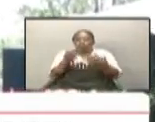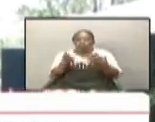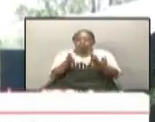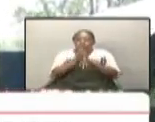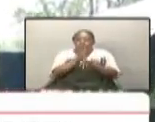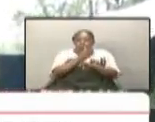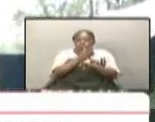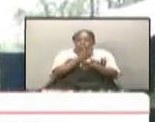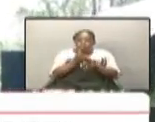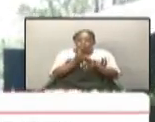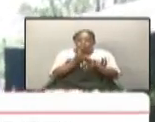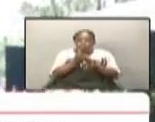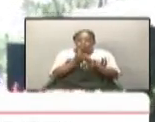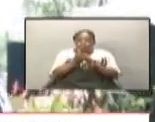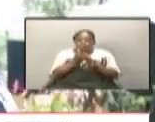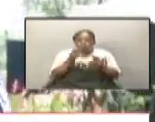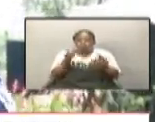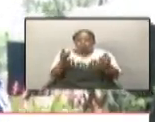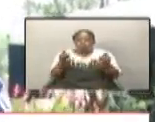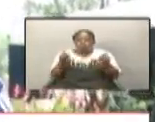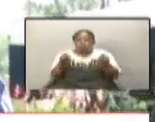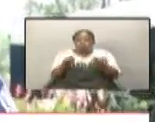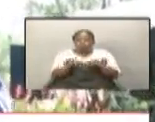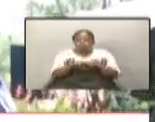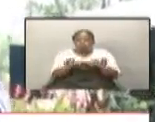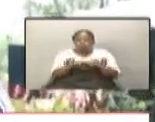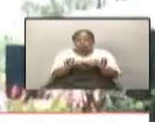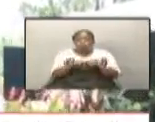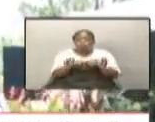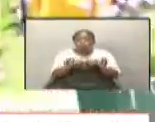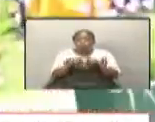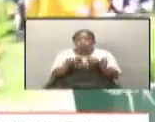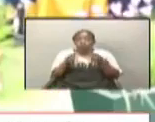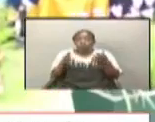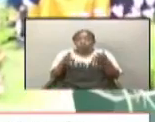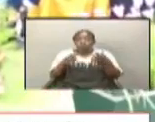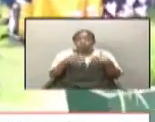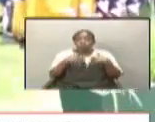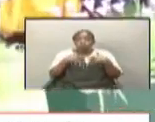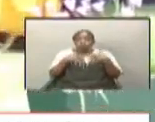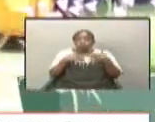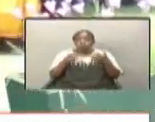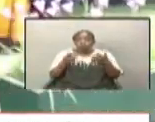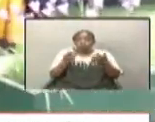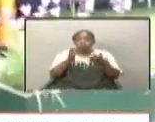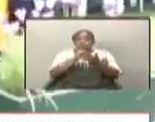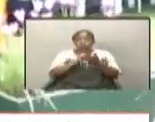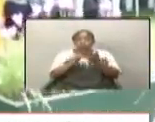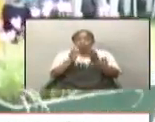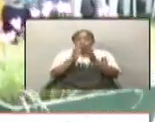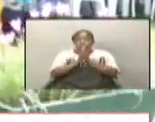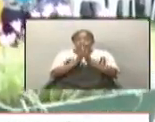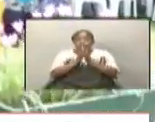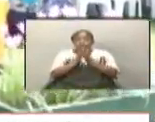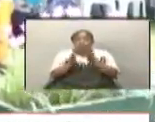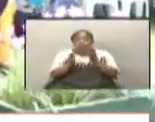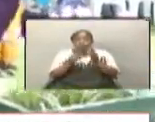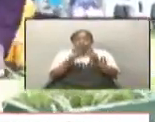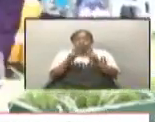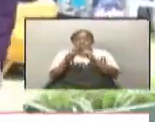alungamya atenga abadde namwa tulira Franka Bushingo wandi sebita yogede kunagina abadde nechitu nechenja